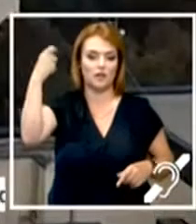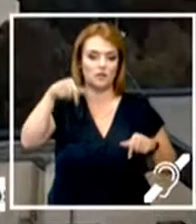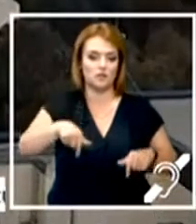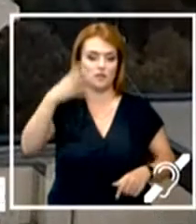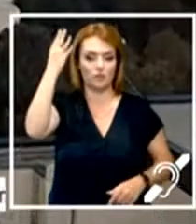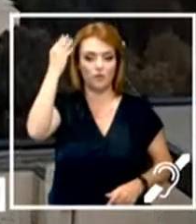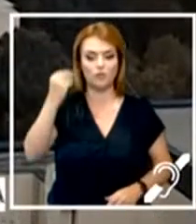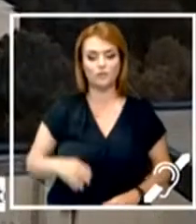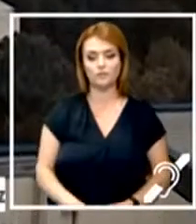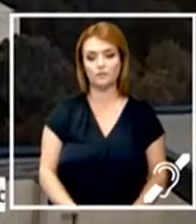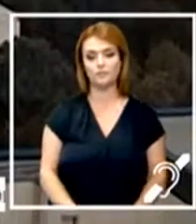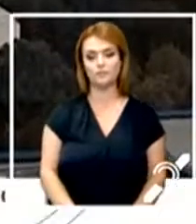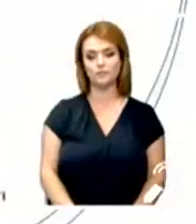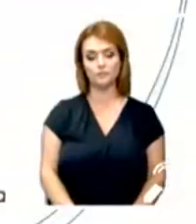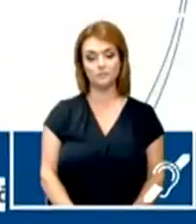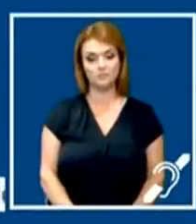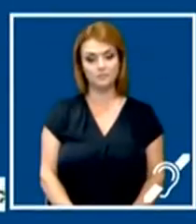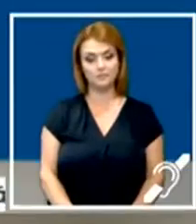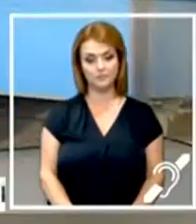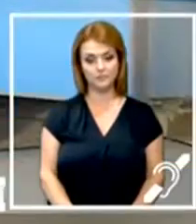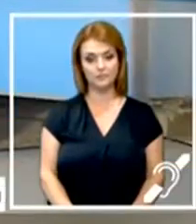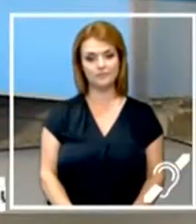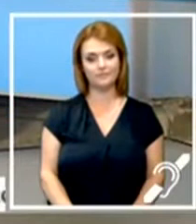ferm drumul către Europa.